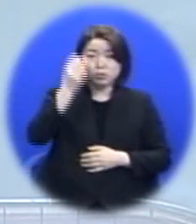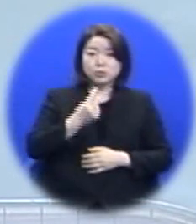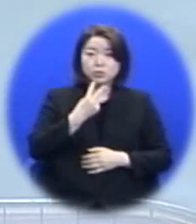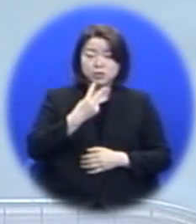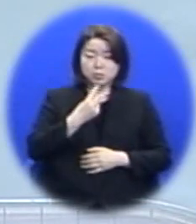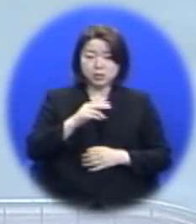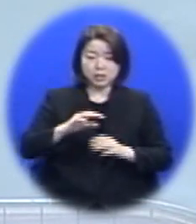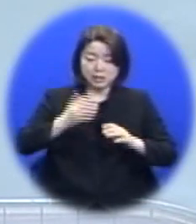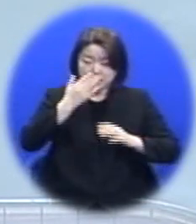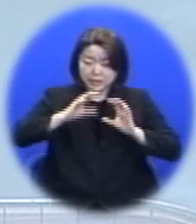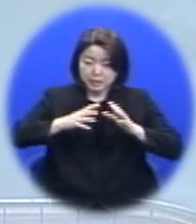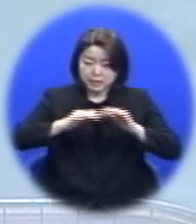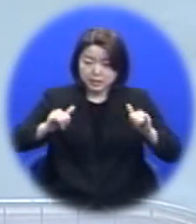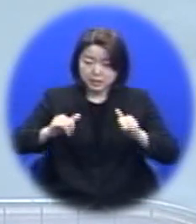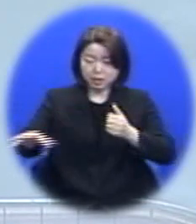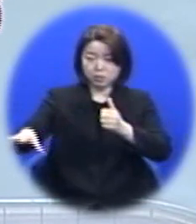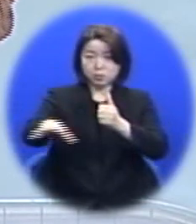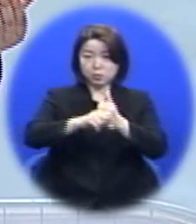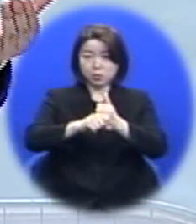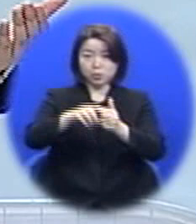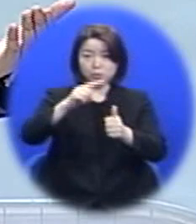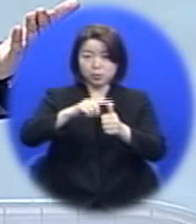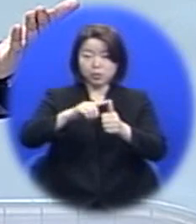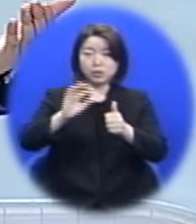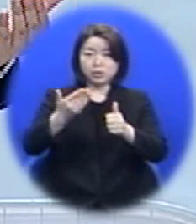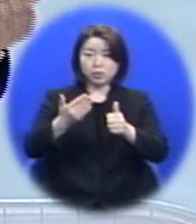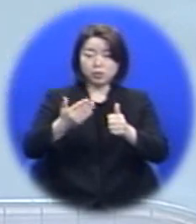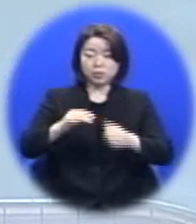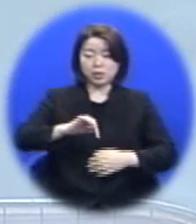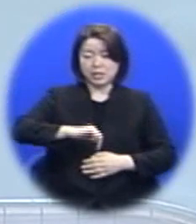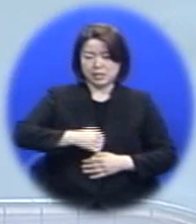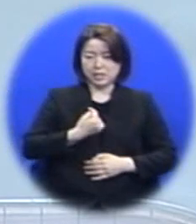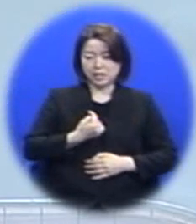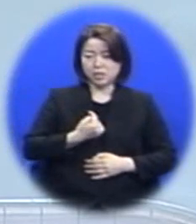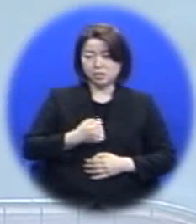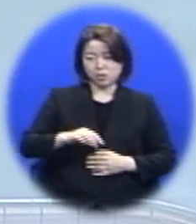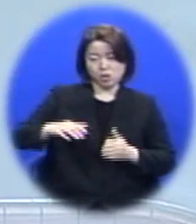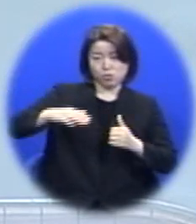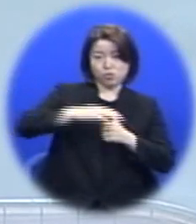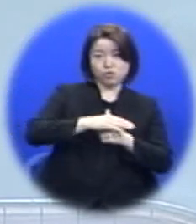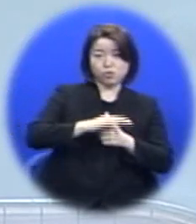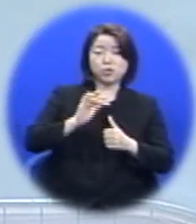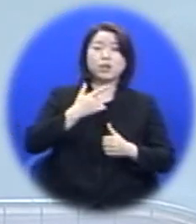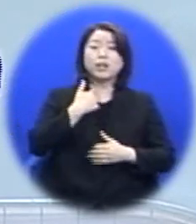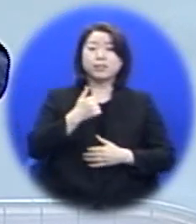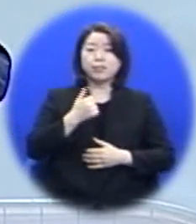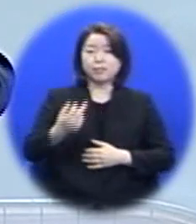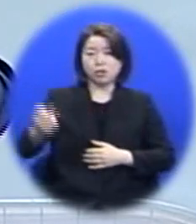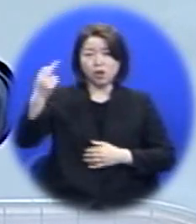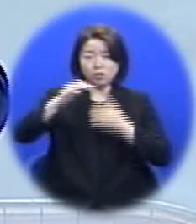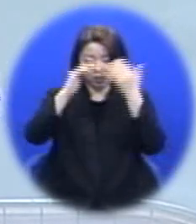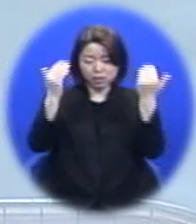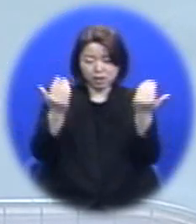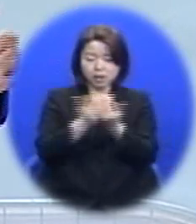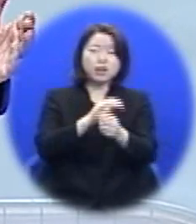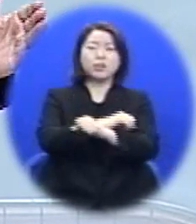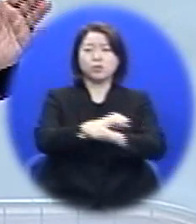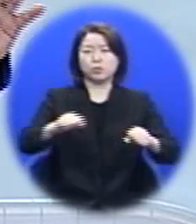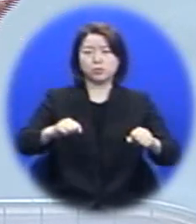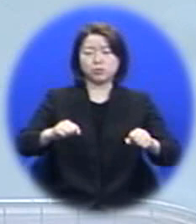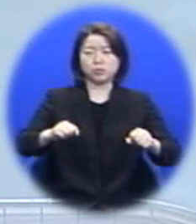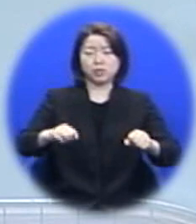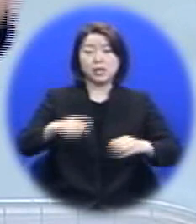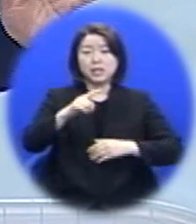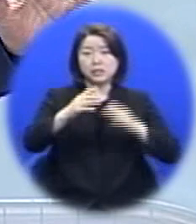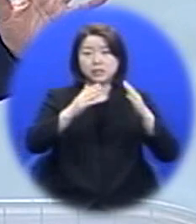난 다음에 그 형들, 자기를 죽이려고 했던 형들 다 용서합니다. 그 집안을 그렇게 만들었던